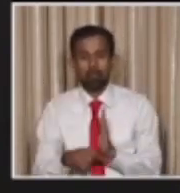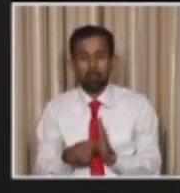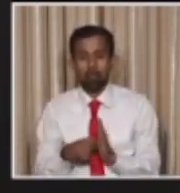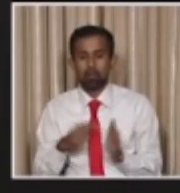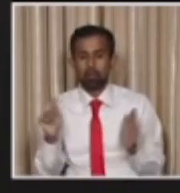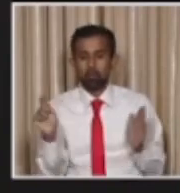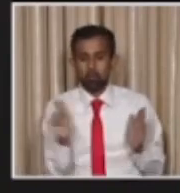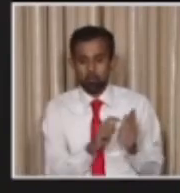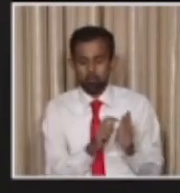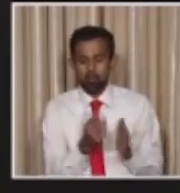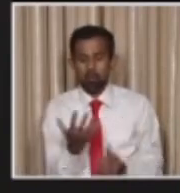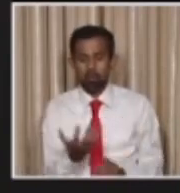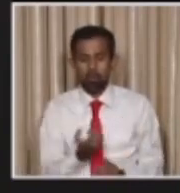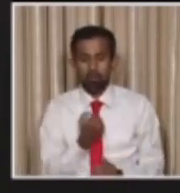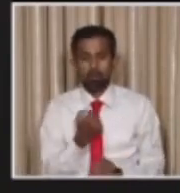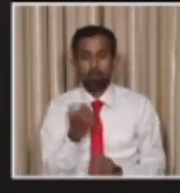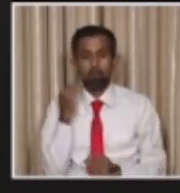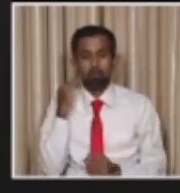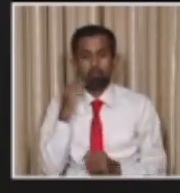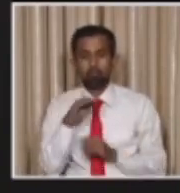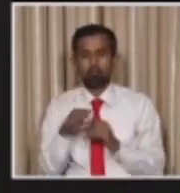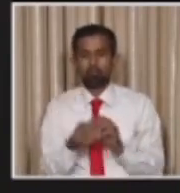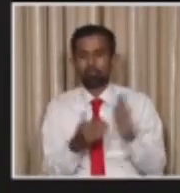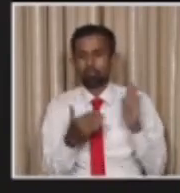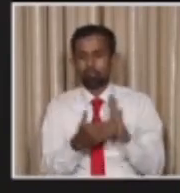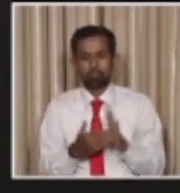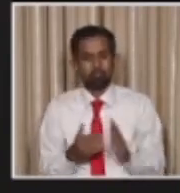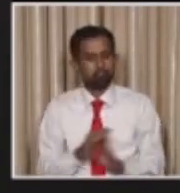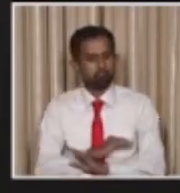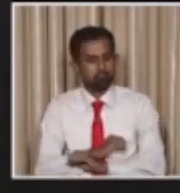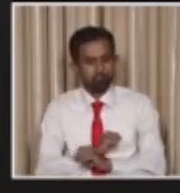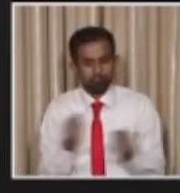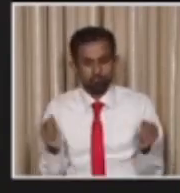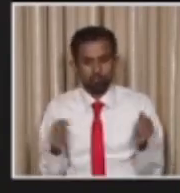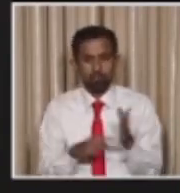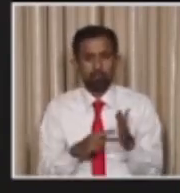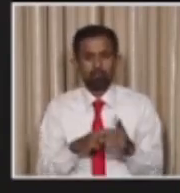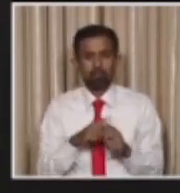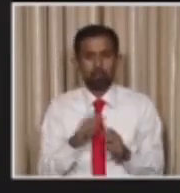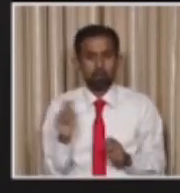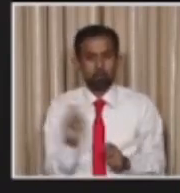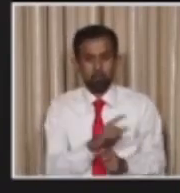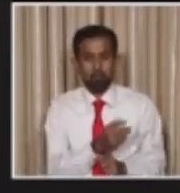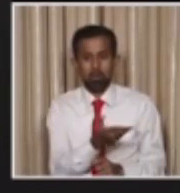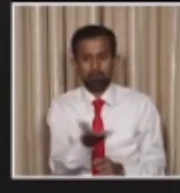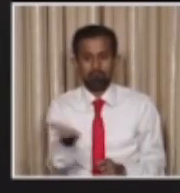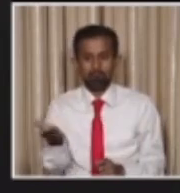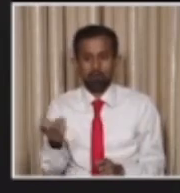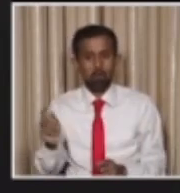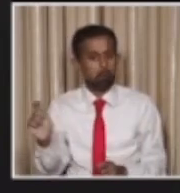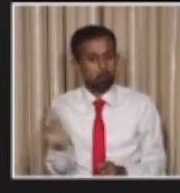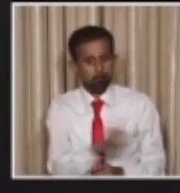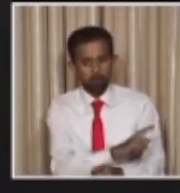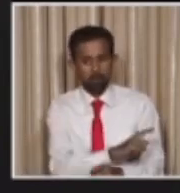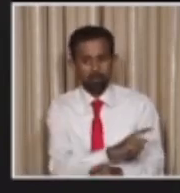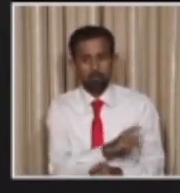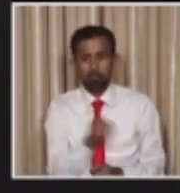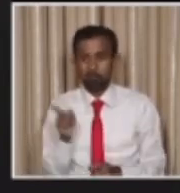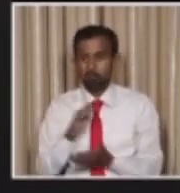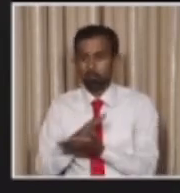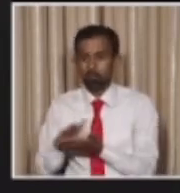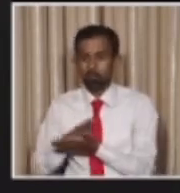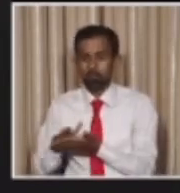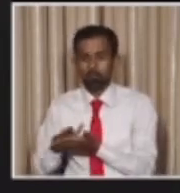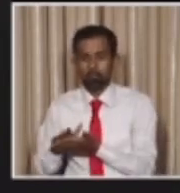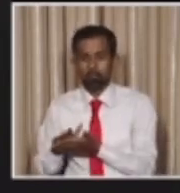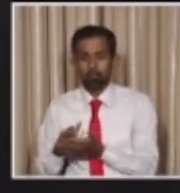ආදායම ගන්න විදියට රටේ ජනතාව තලාපෙලන්නේ නැතුව බදු අය කරගන්න තියෙන ස්ථාන වලින් බදු අය කරගන්නේ නැතුව ඒ අයට සහන දීලා එමුණ නැත්නම් ඒ